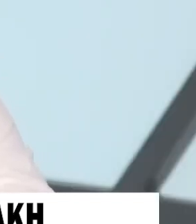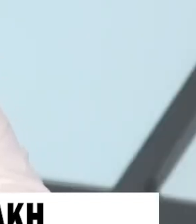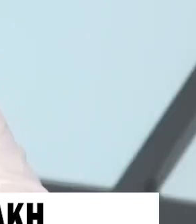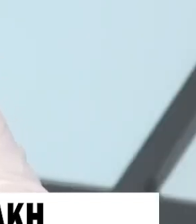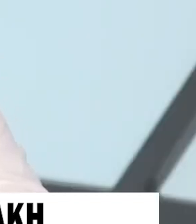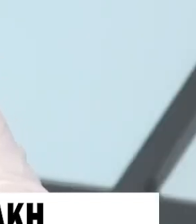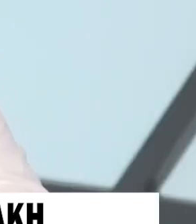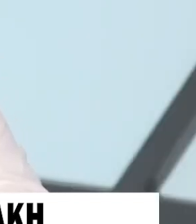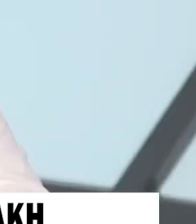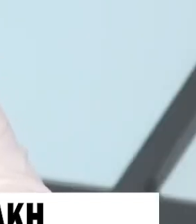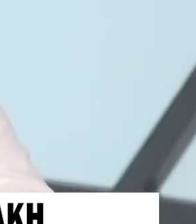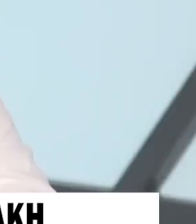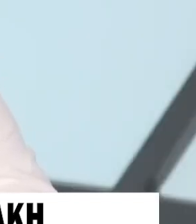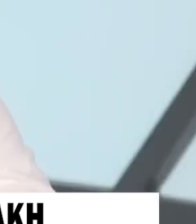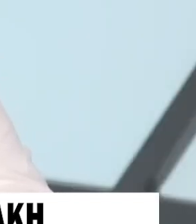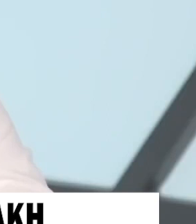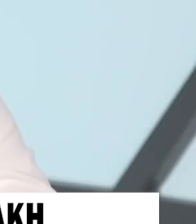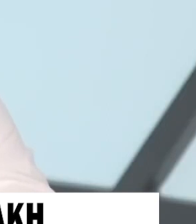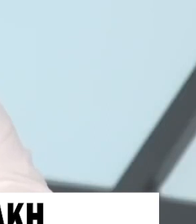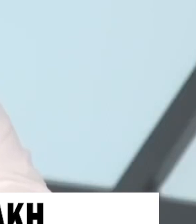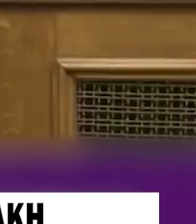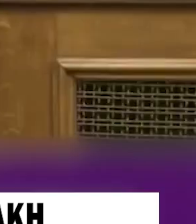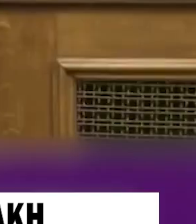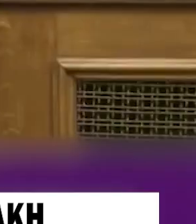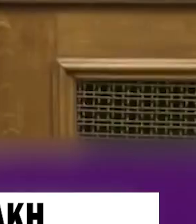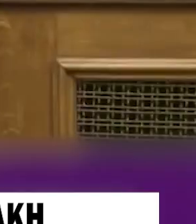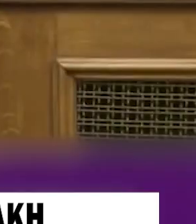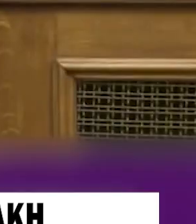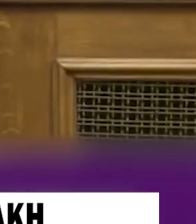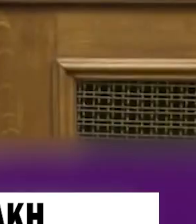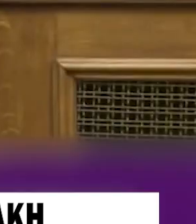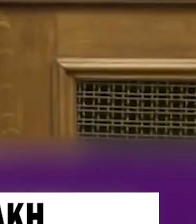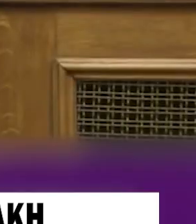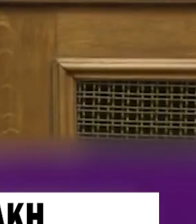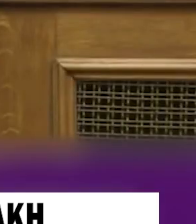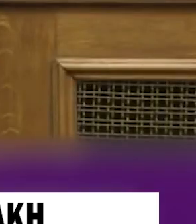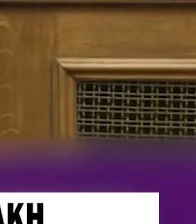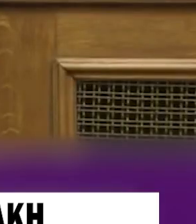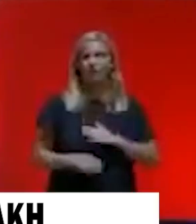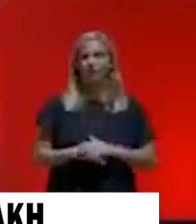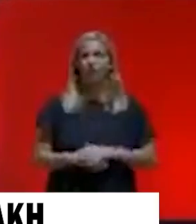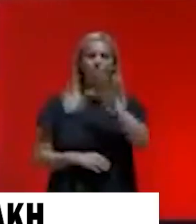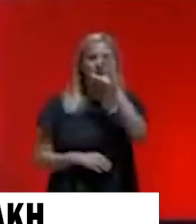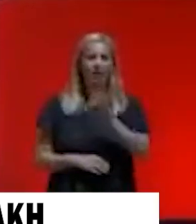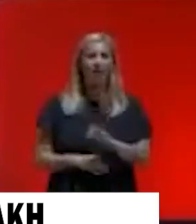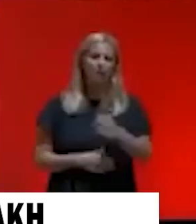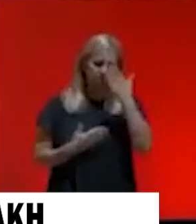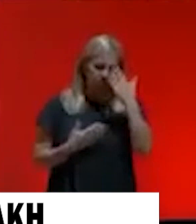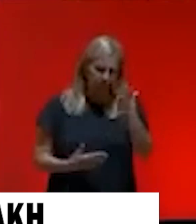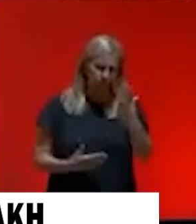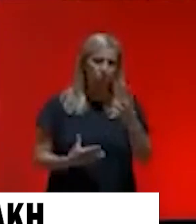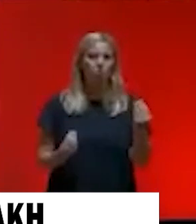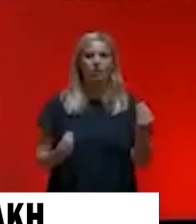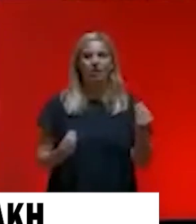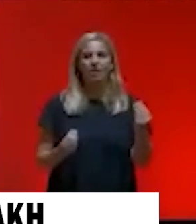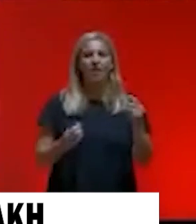αριστερού μπλοκ το οποίο έδειξε εξαρχής τα δόντια του μέσω αυτής της συντεταγμένης διαφωνίας συγκεκριμένα η πρόταση για